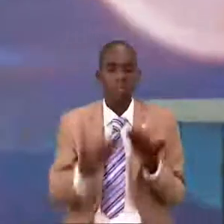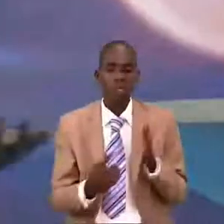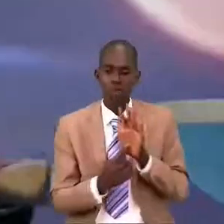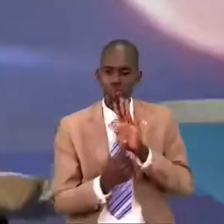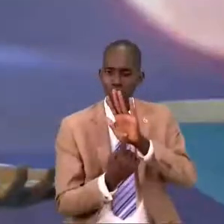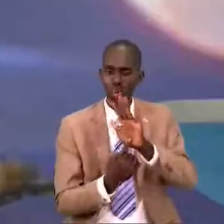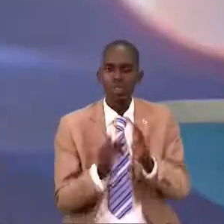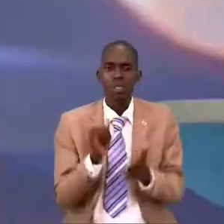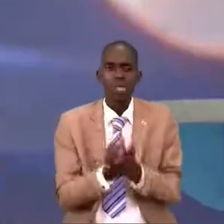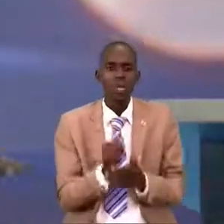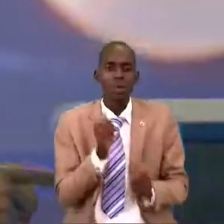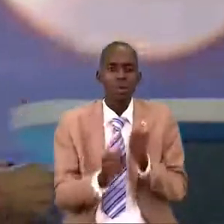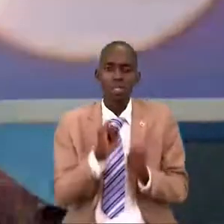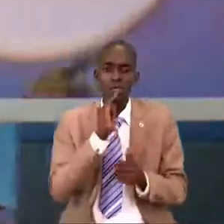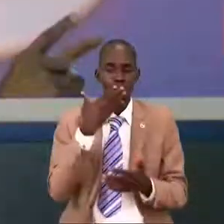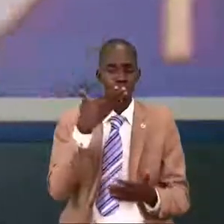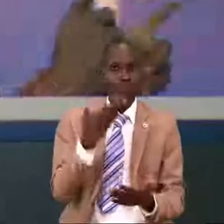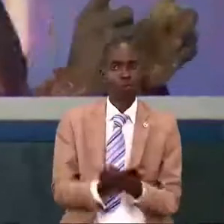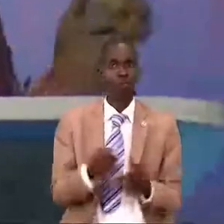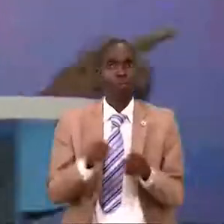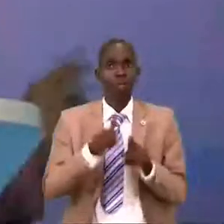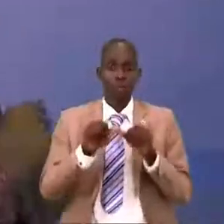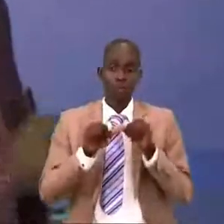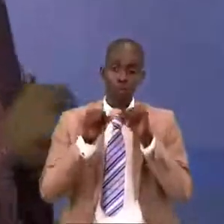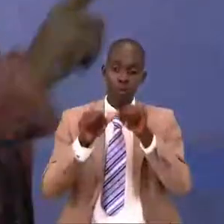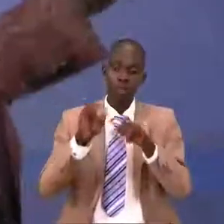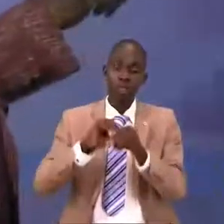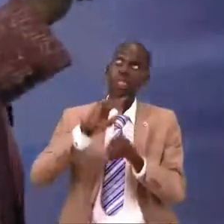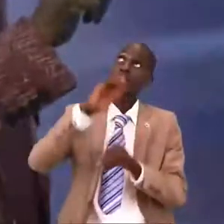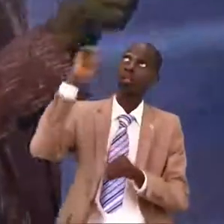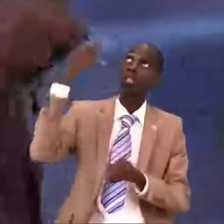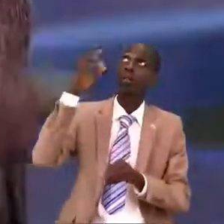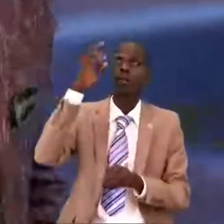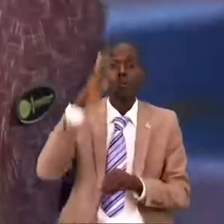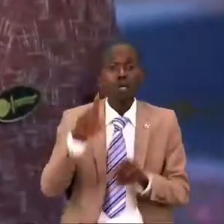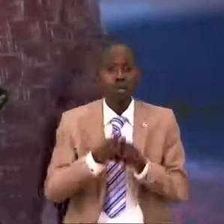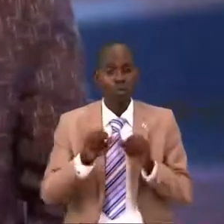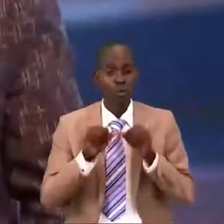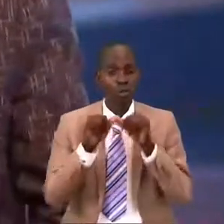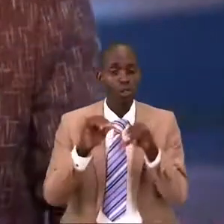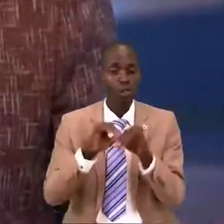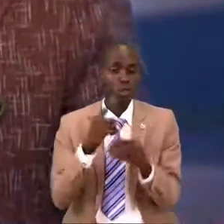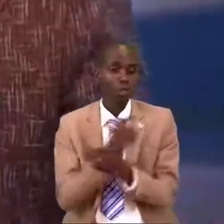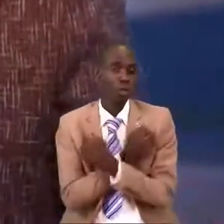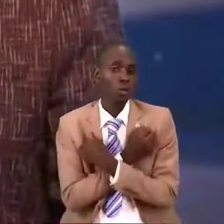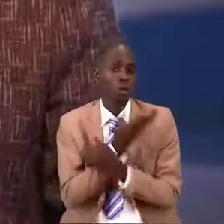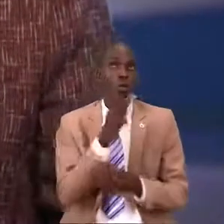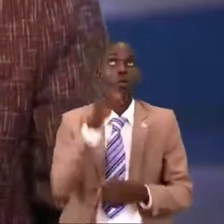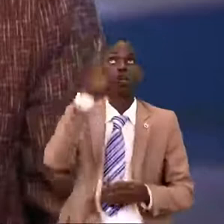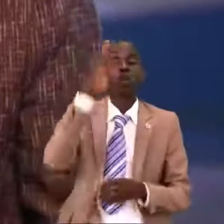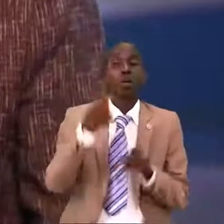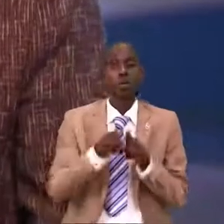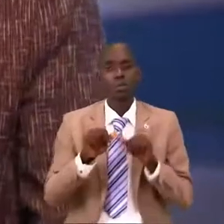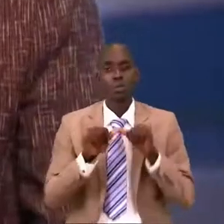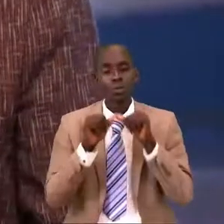vous continuez dans l'amour de Dieu, quand vous continuez dans la vie de piété, alors